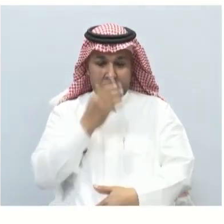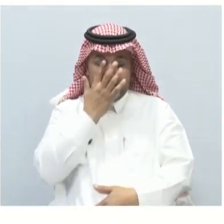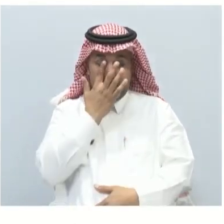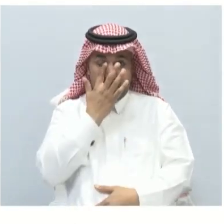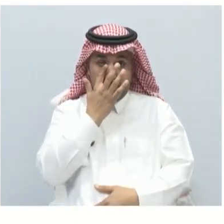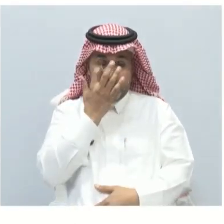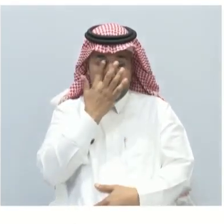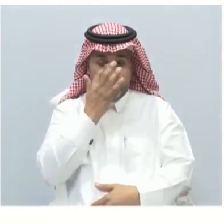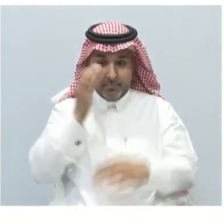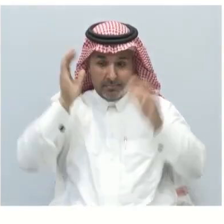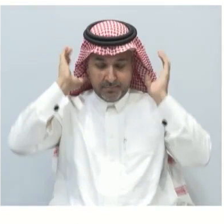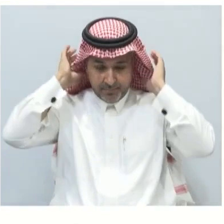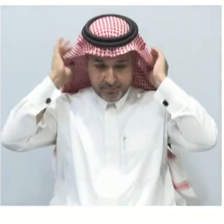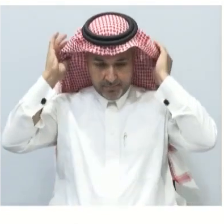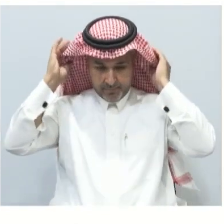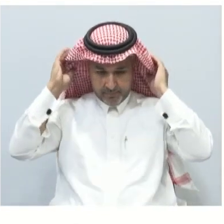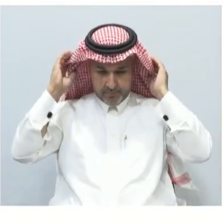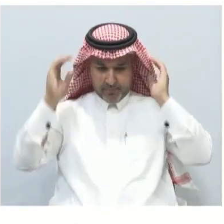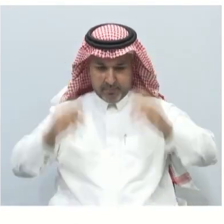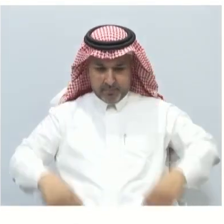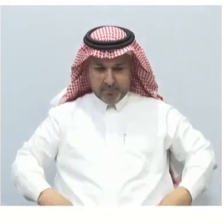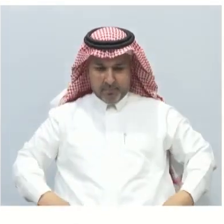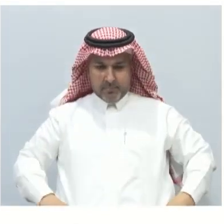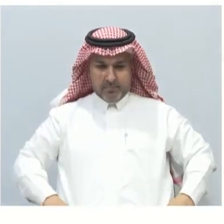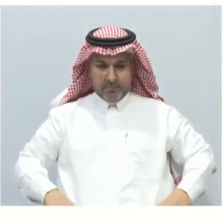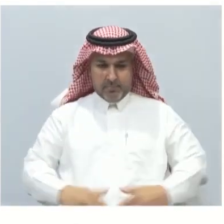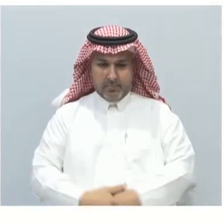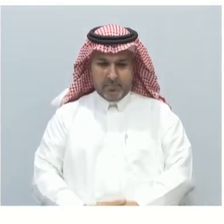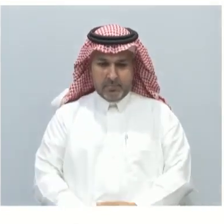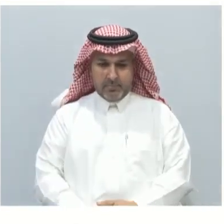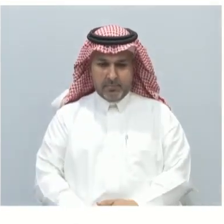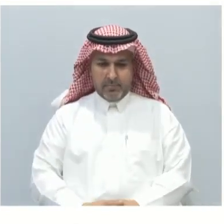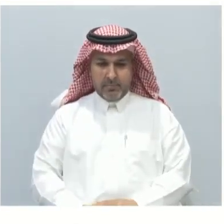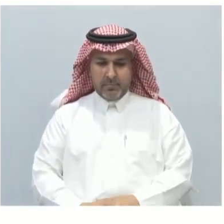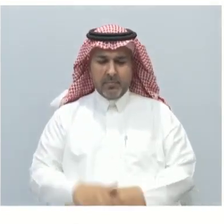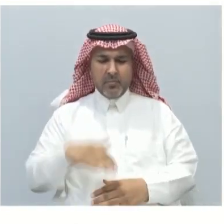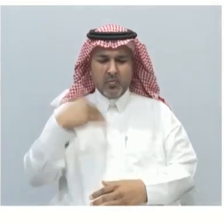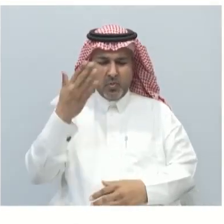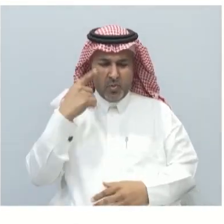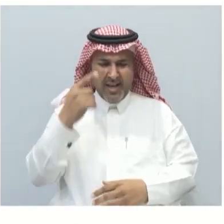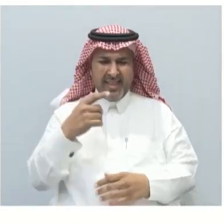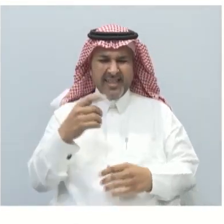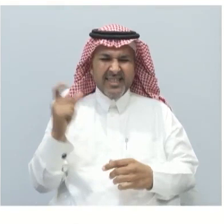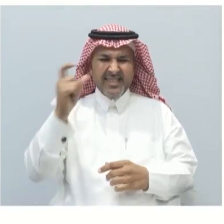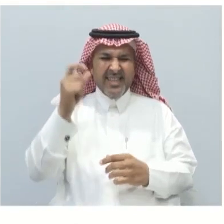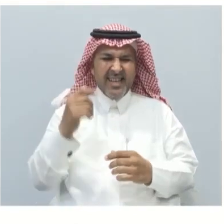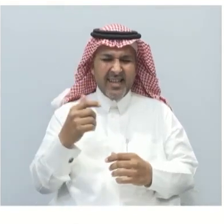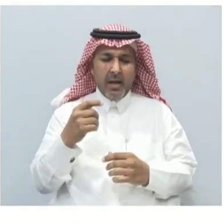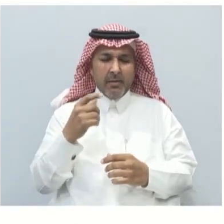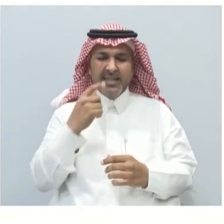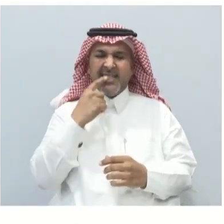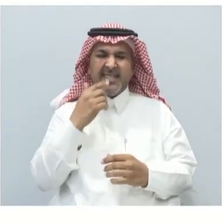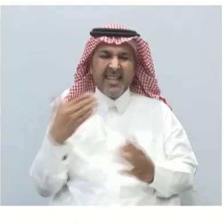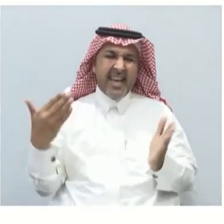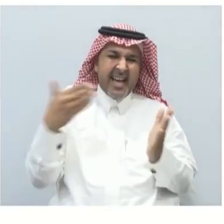هنا مثال تحقق من فهمك ثلاثه قال لك يتوقع ان يزداد انفاق عائله بما نسبه ثمانيه ونصف في المئه سنويا اذا